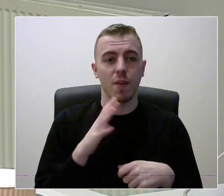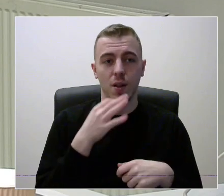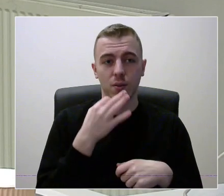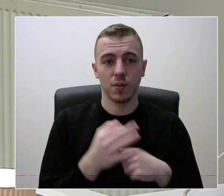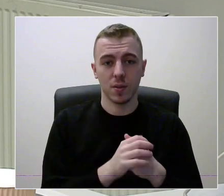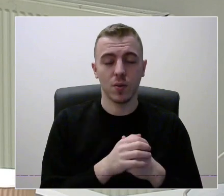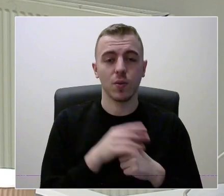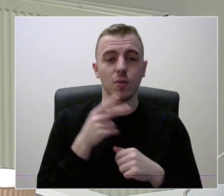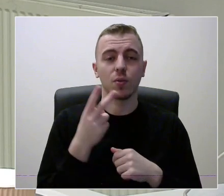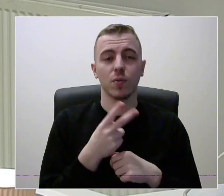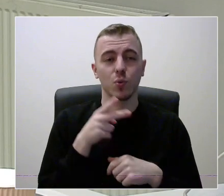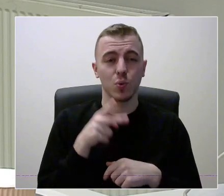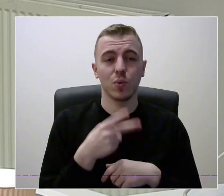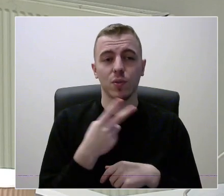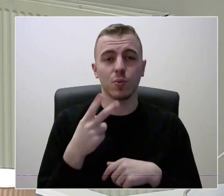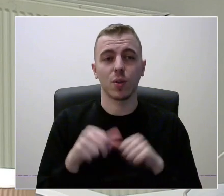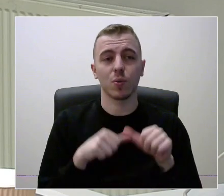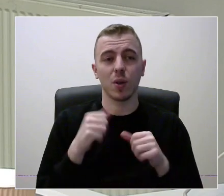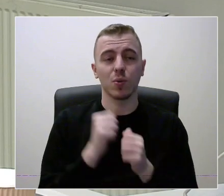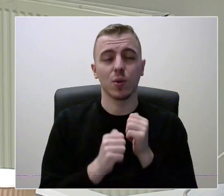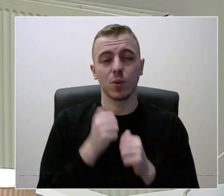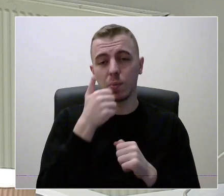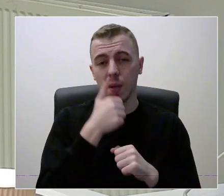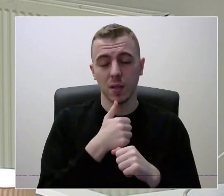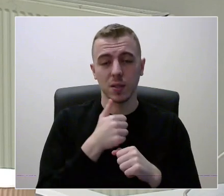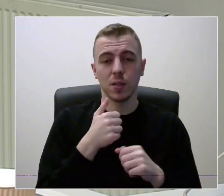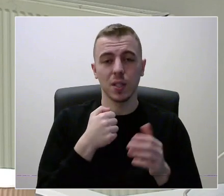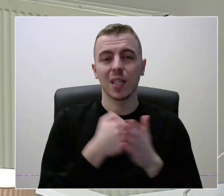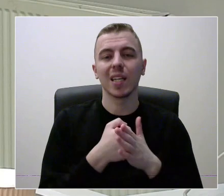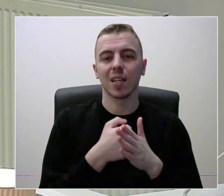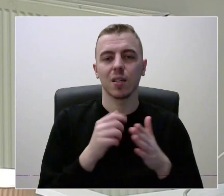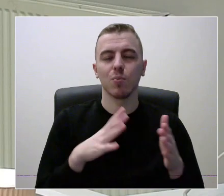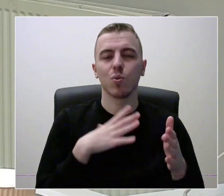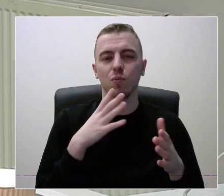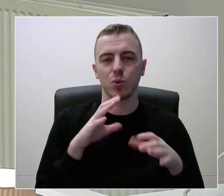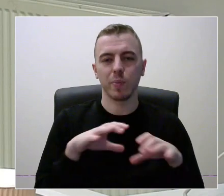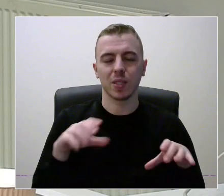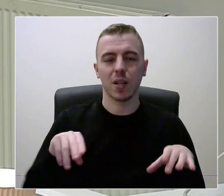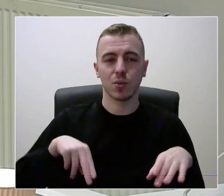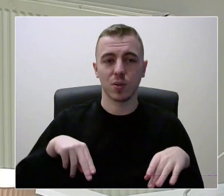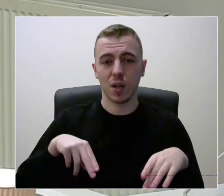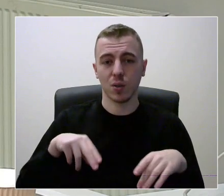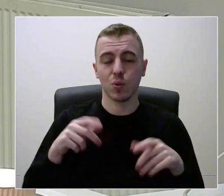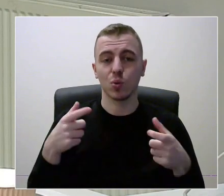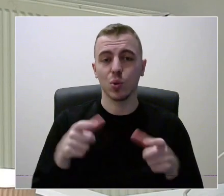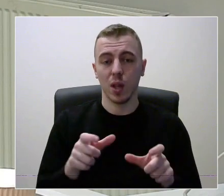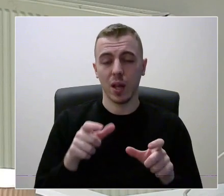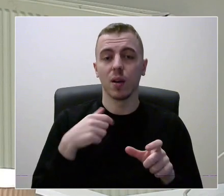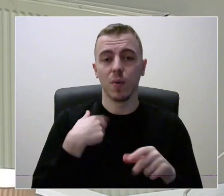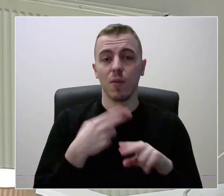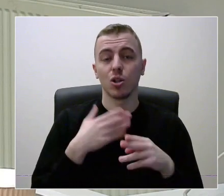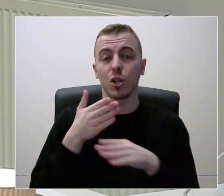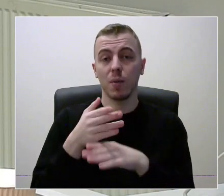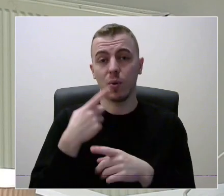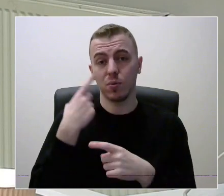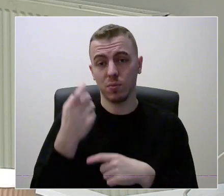metų sausį, dar praktiškai metai iki mūsų dabartinio buvusio administracijos direktoriaus sulaikymo, aš kreipiausi jūs ir visą valdančią